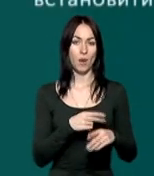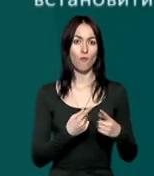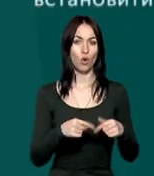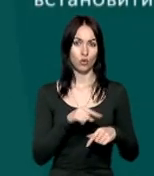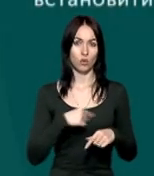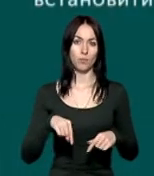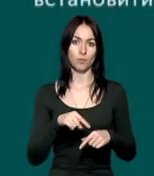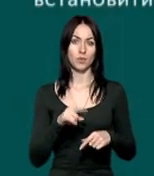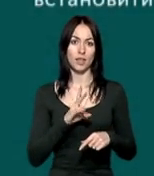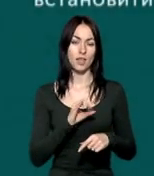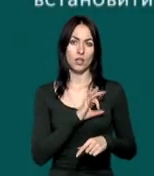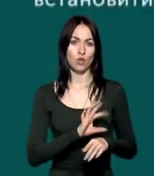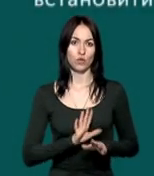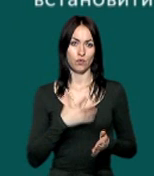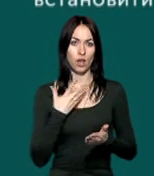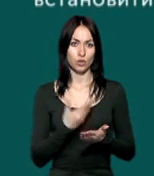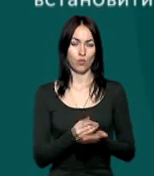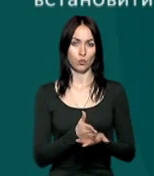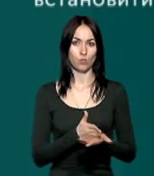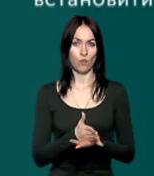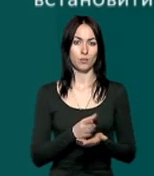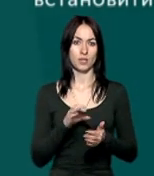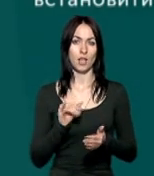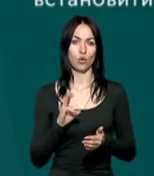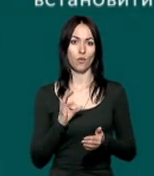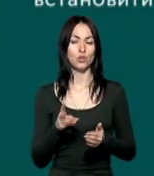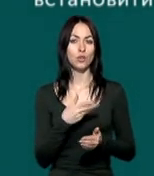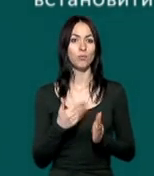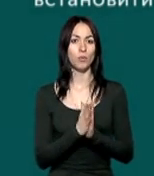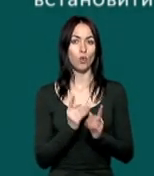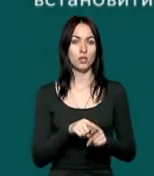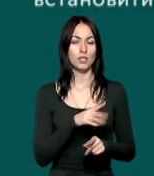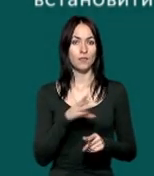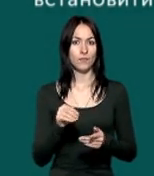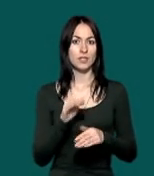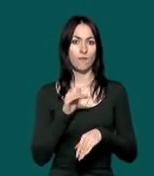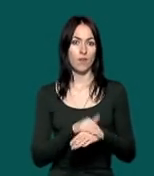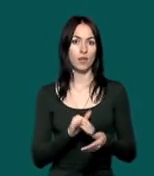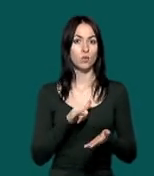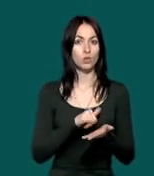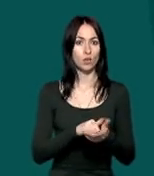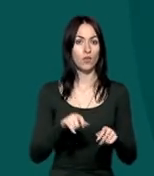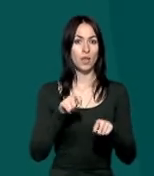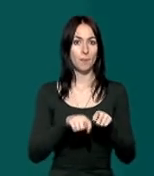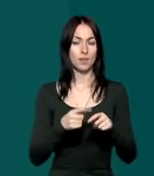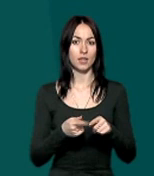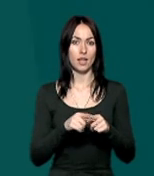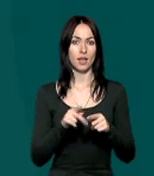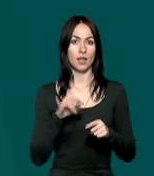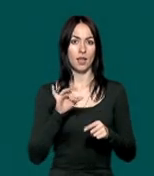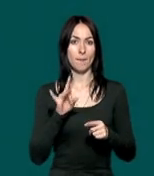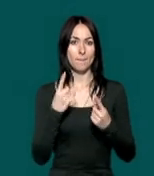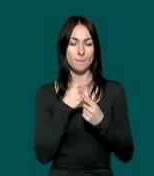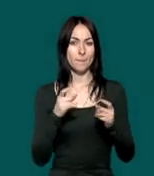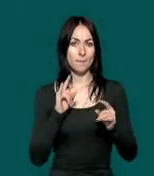не зловживають своїм посадовим становищем. Ми просимо всі ці факти встановити, перевірити. Такий піар, він не